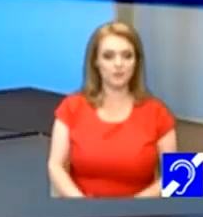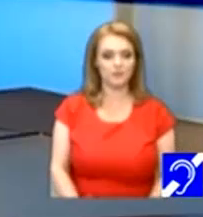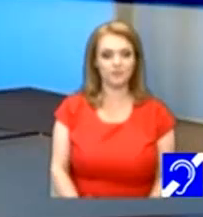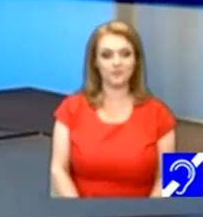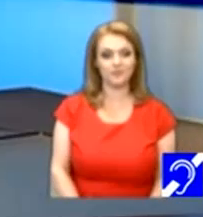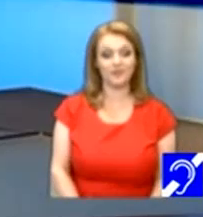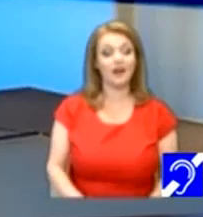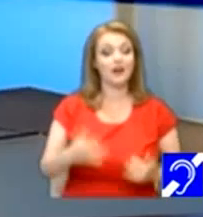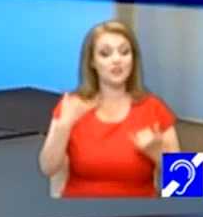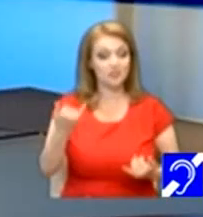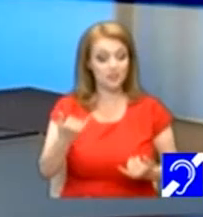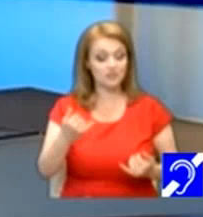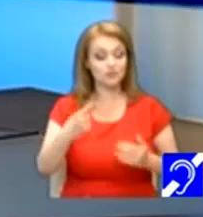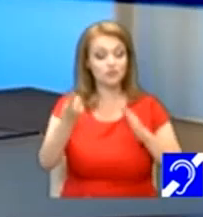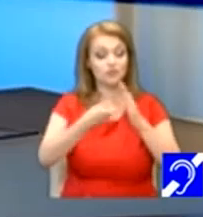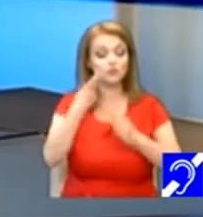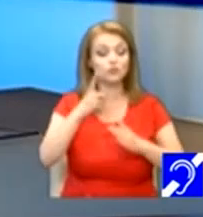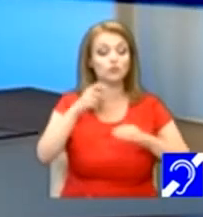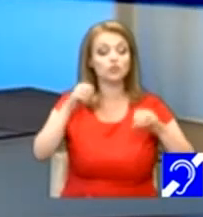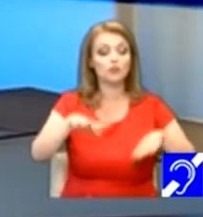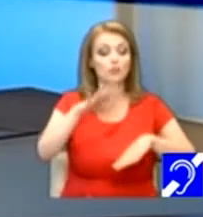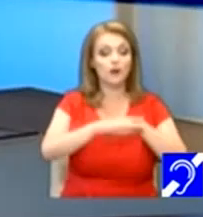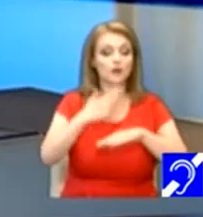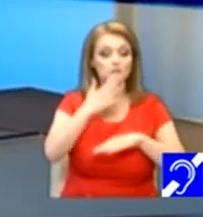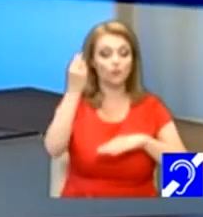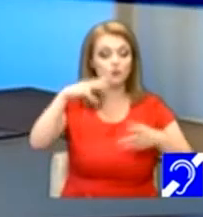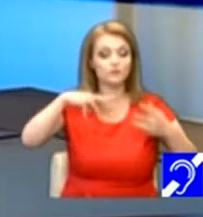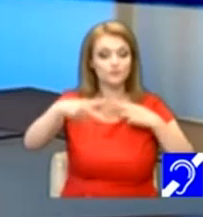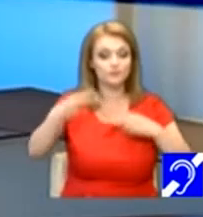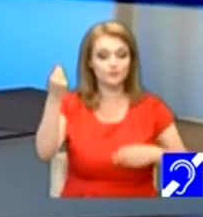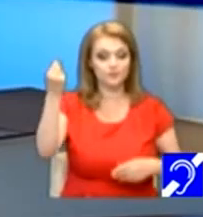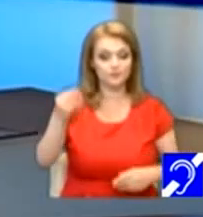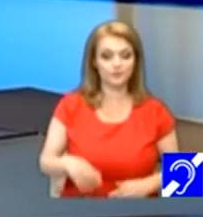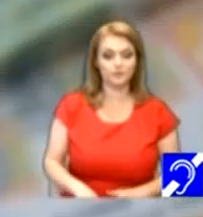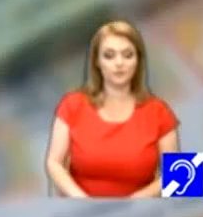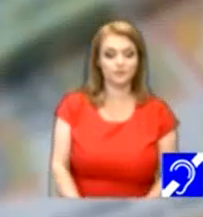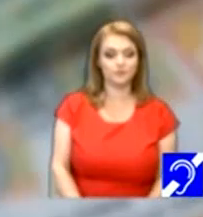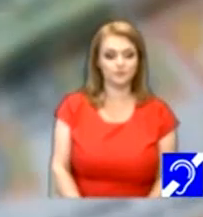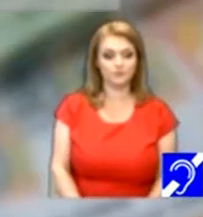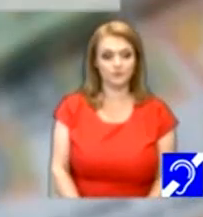Să vedem acum cotațiile valutare stabilite pentru mâine de Banca Națională a Moldovei.